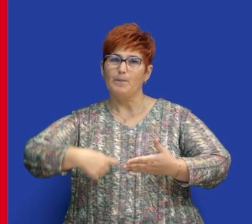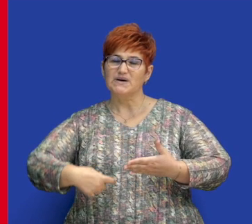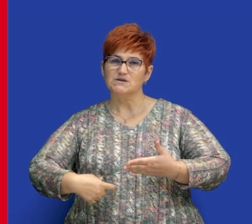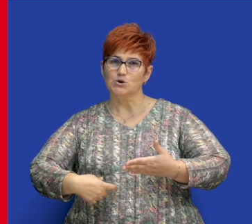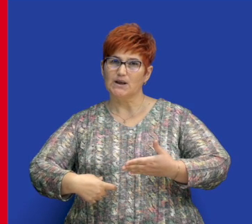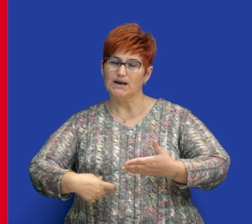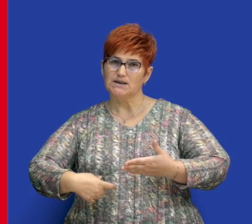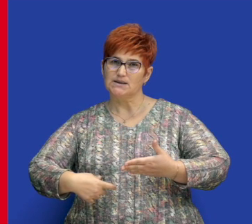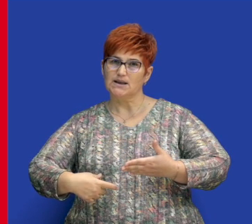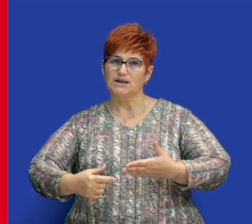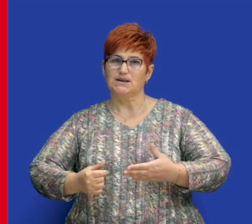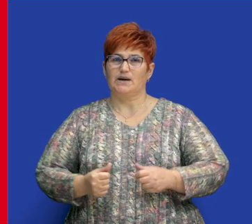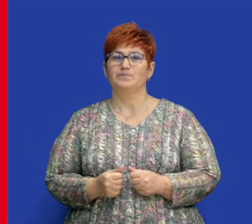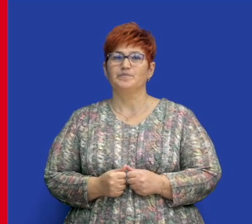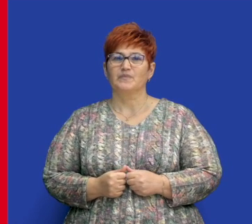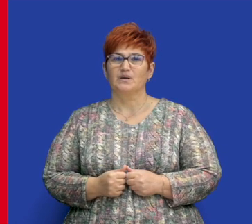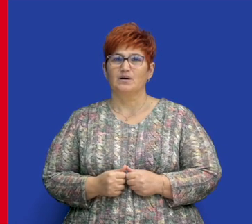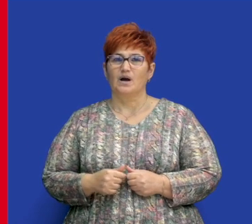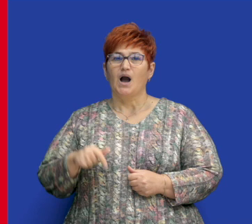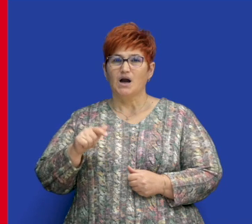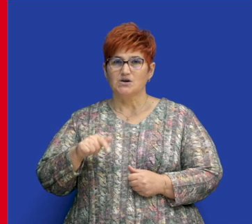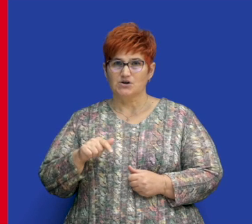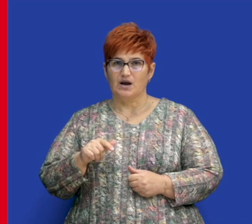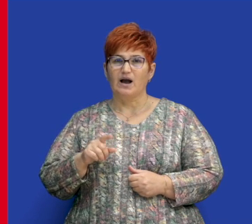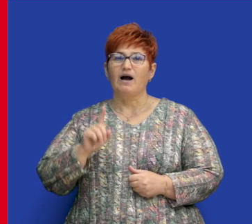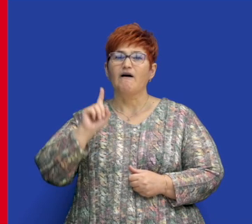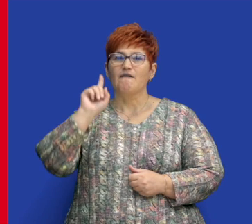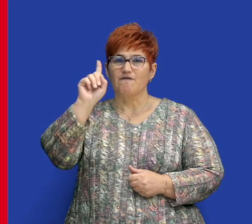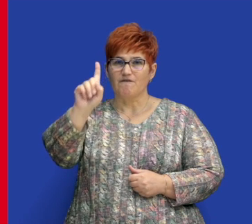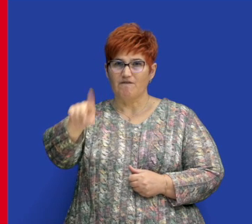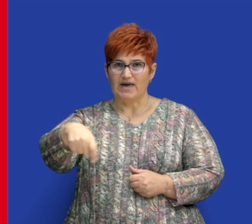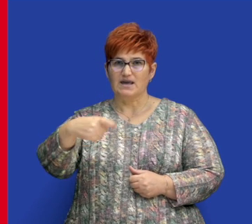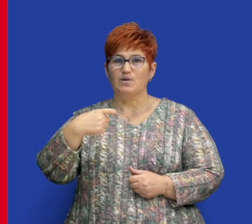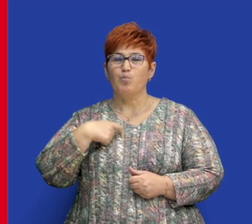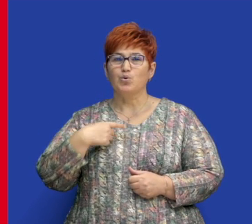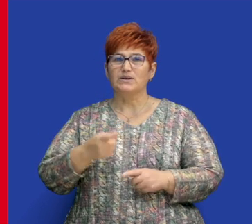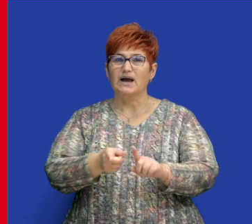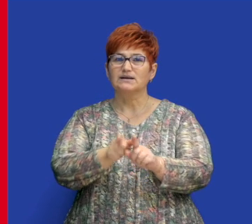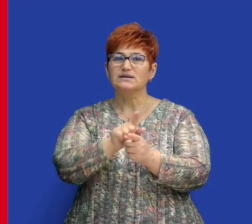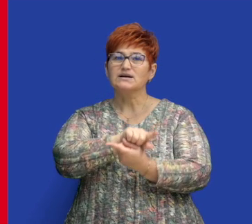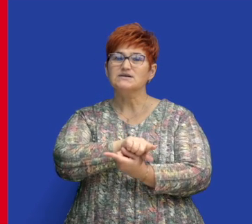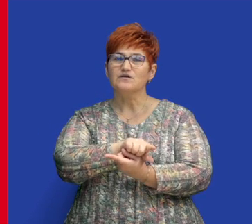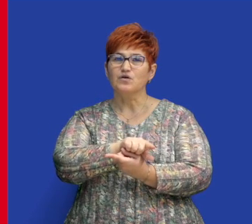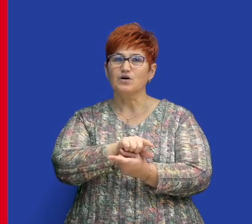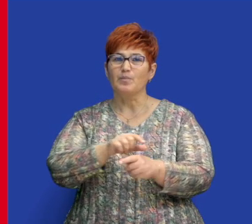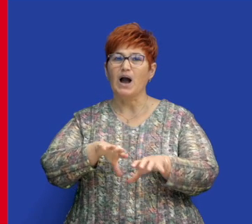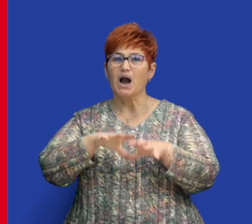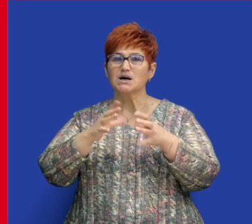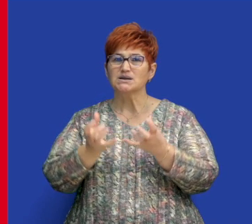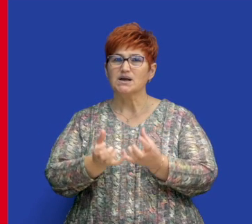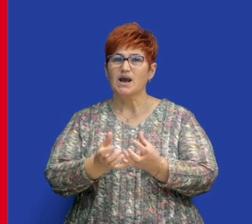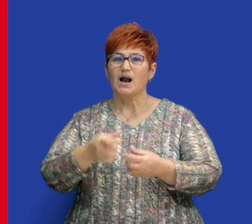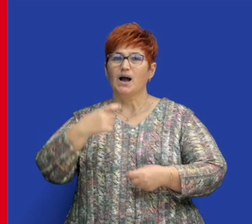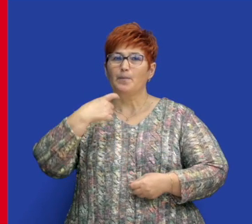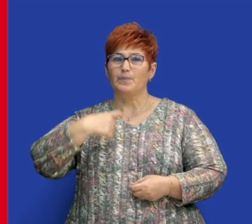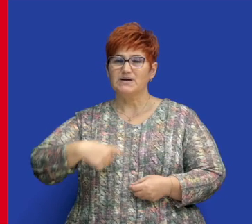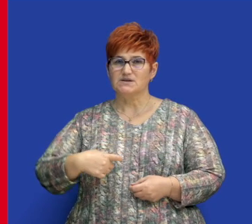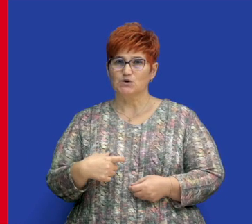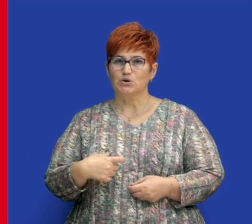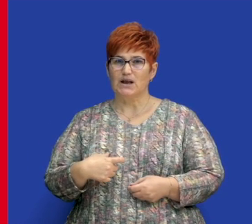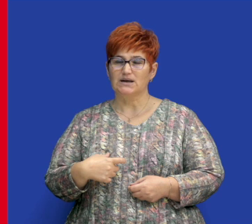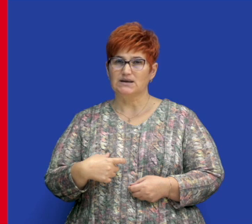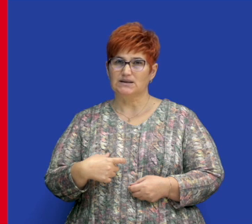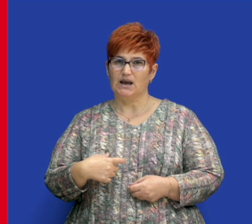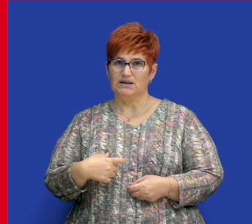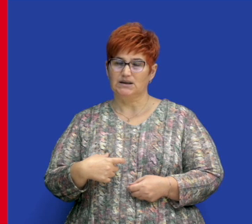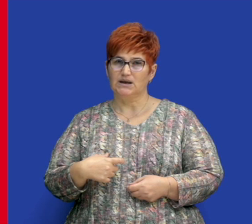megemelik. A pohárköszöntő előtt nem illik inni. Az ajándékozás nem fontos része az üzleti életnek. Az